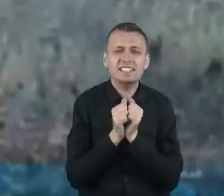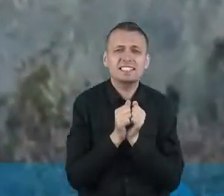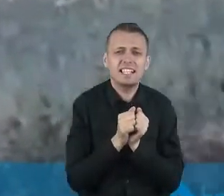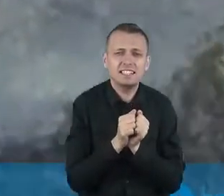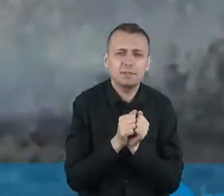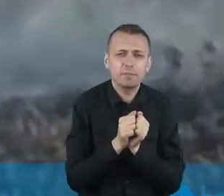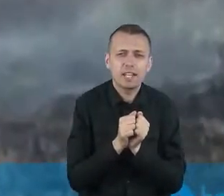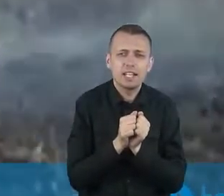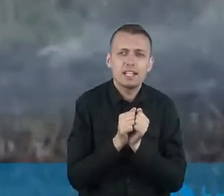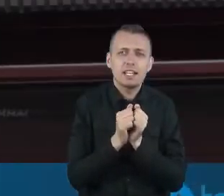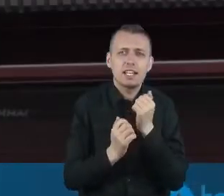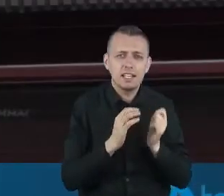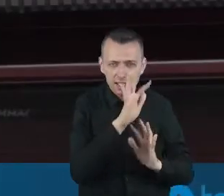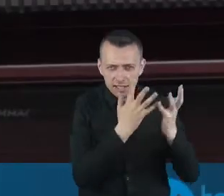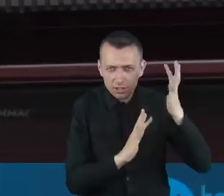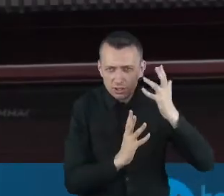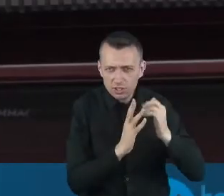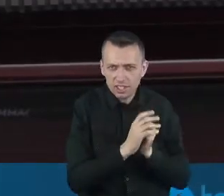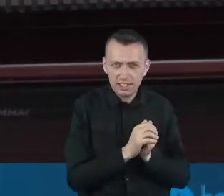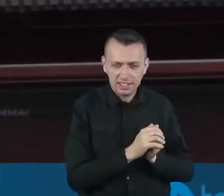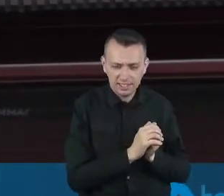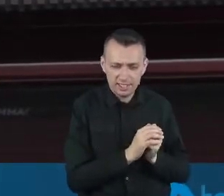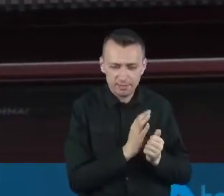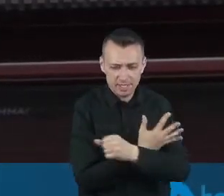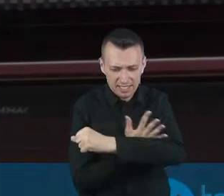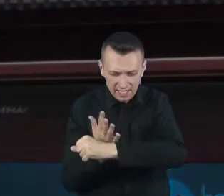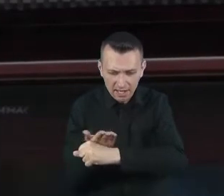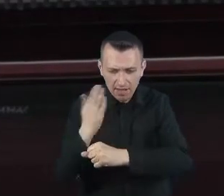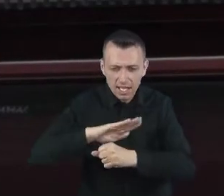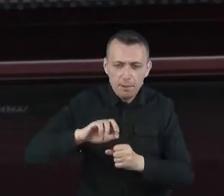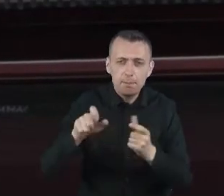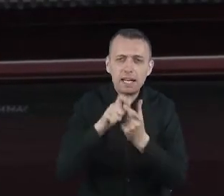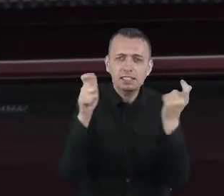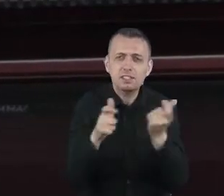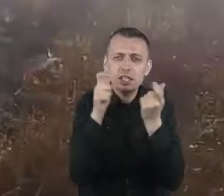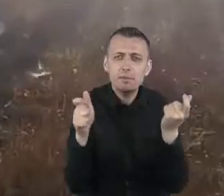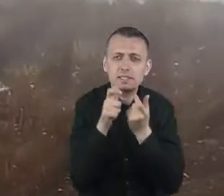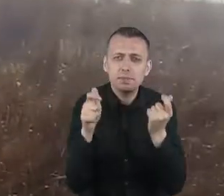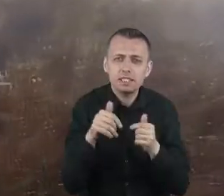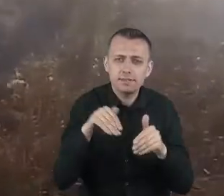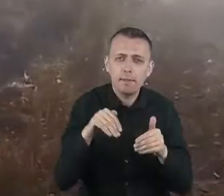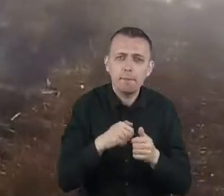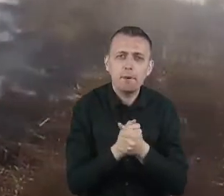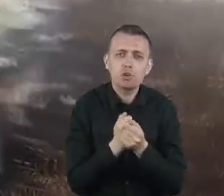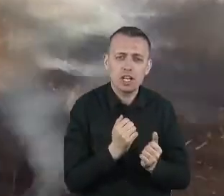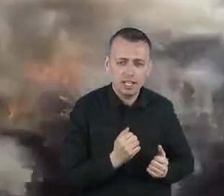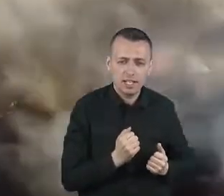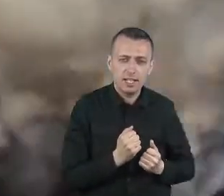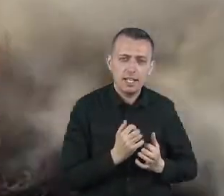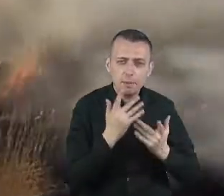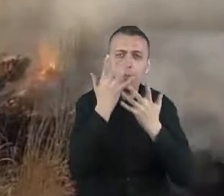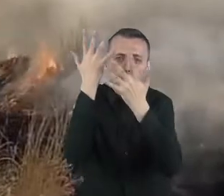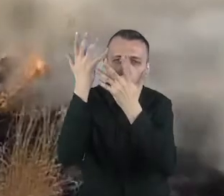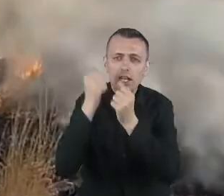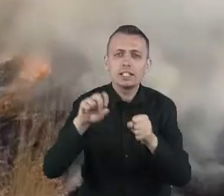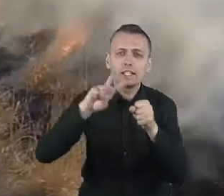wysokich temperaturach stwarza ogromne zagrożenie. Wraz z dodatkowym czynnikiem, jakim są śmieci, istnieje duże prawdopodobieństwo powstania pożaru, który